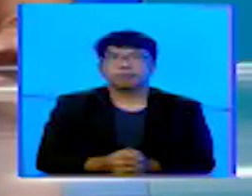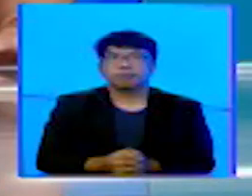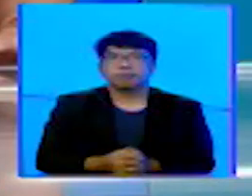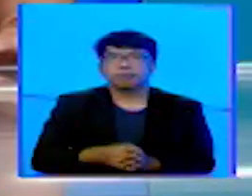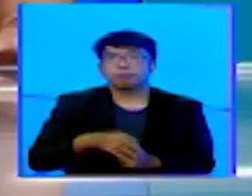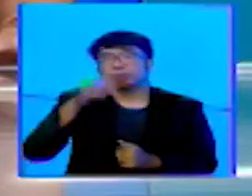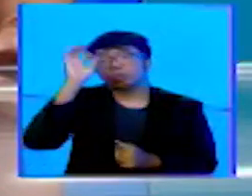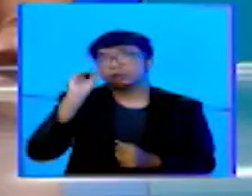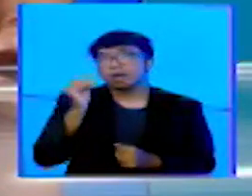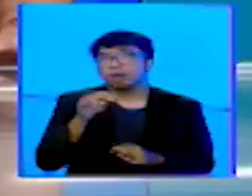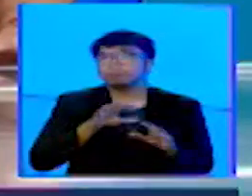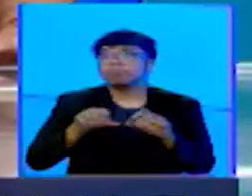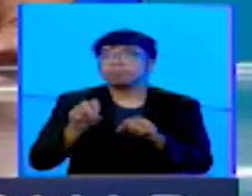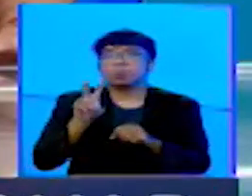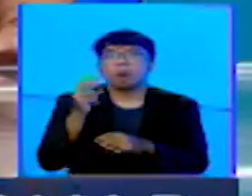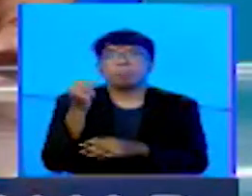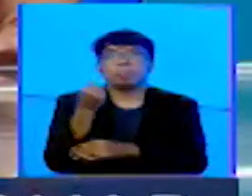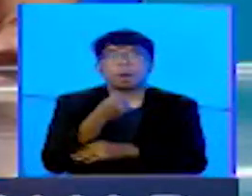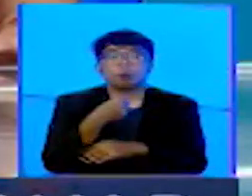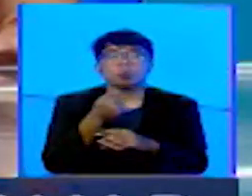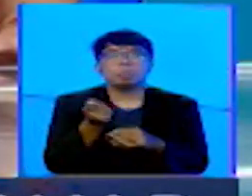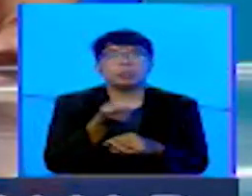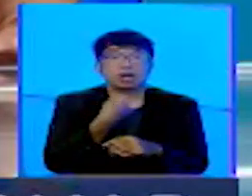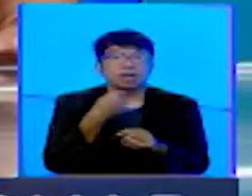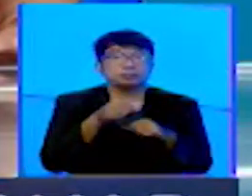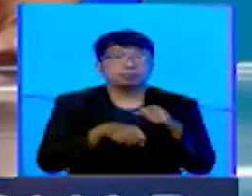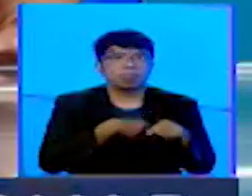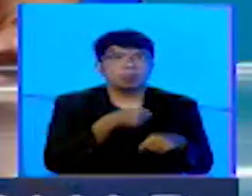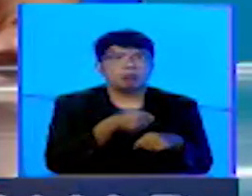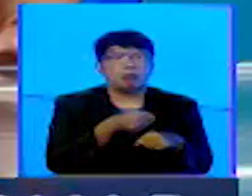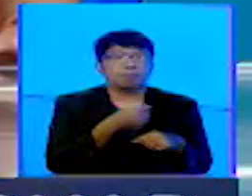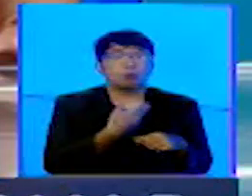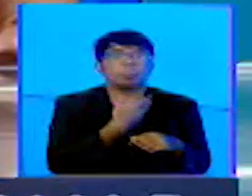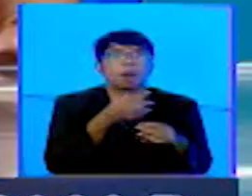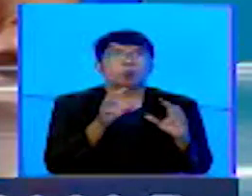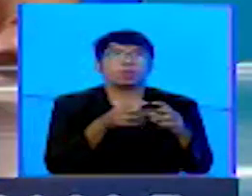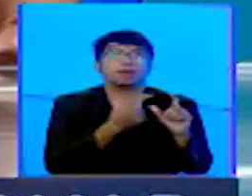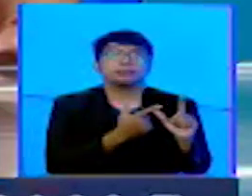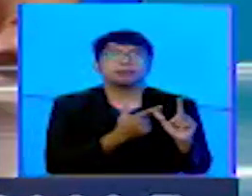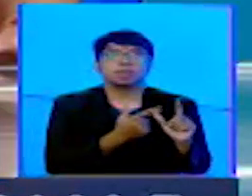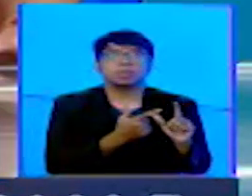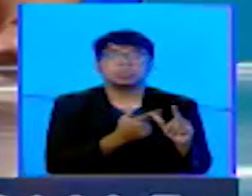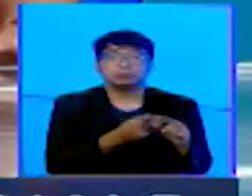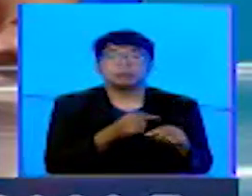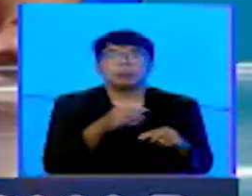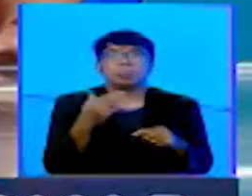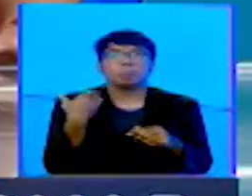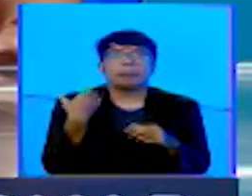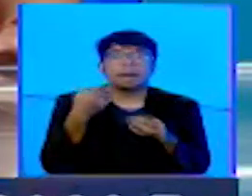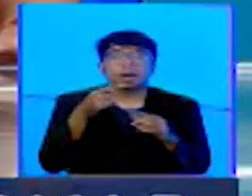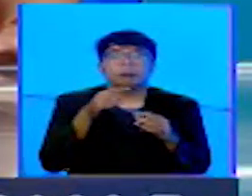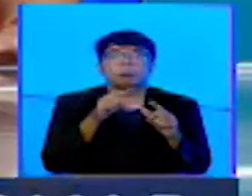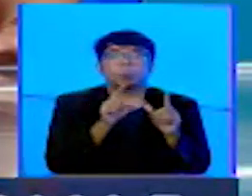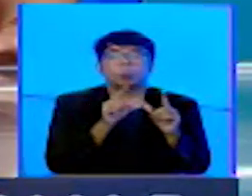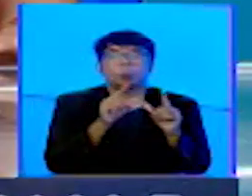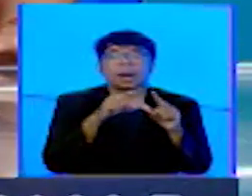Polda Metro Jaya menangkap dua pelaku begal pesepeda dengan korban anggota TNI Kolonel Marinir Pagestu Widiatmoko. Di